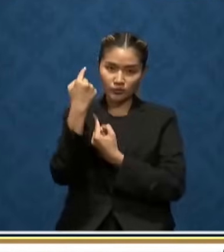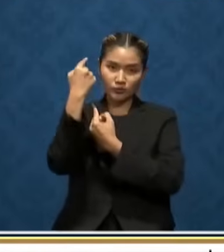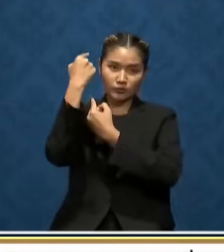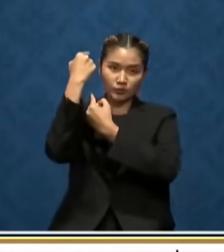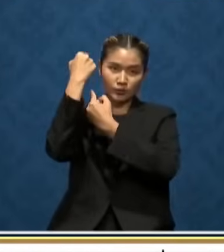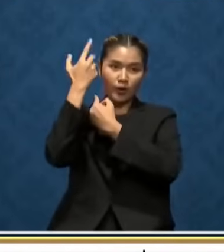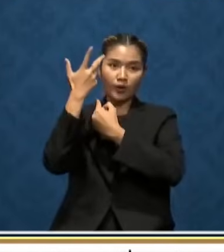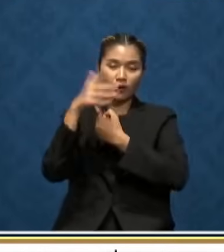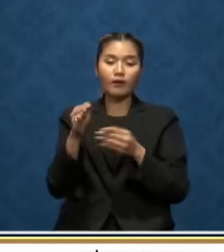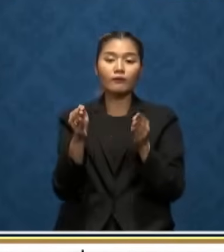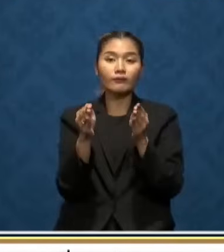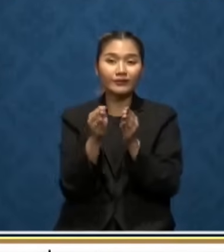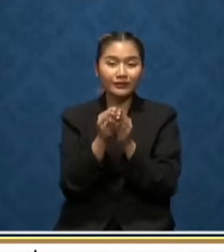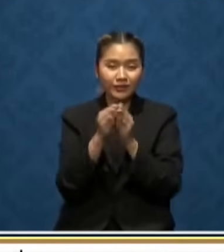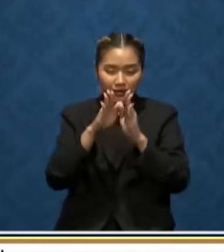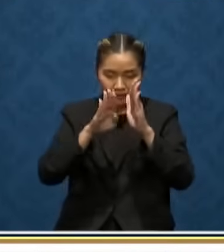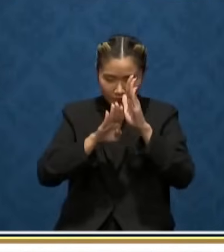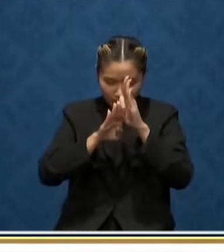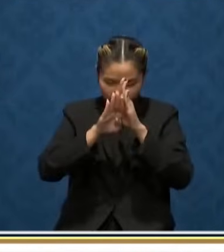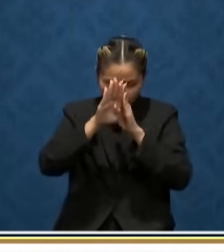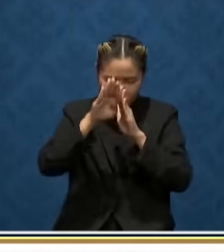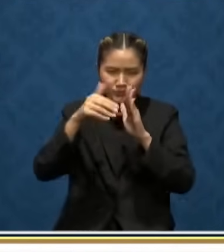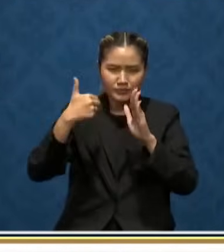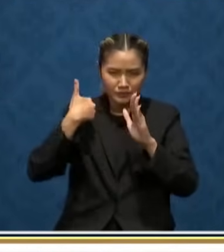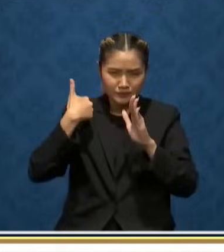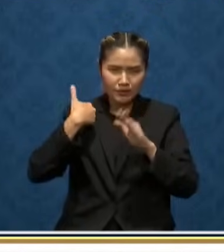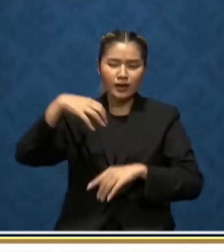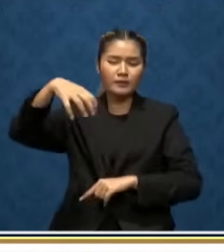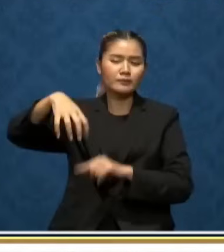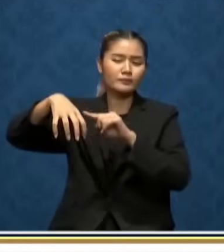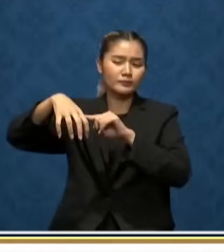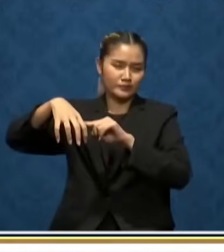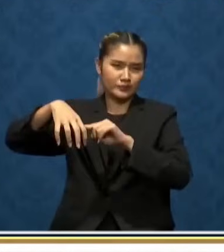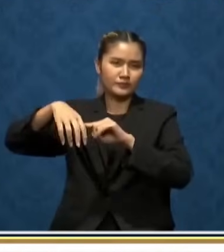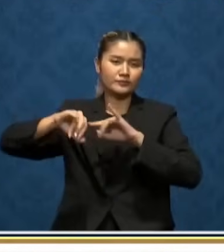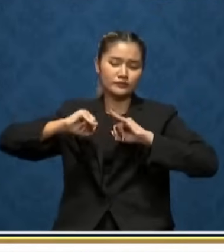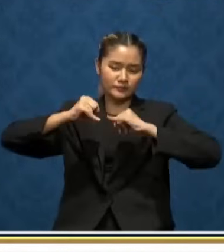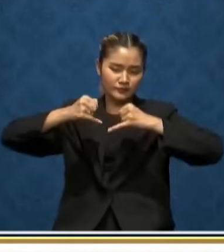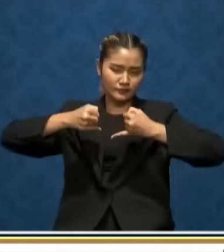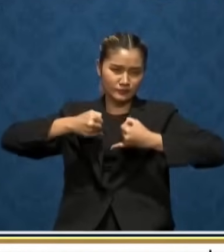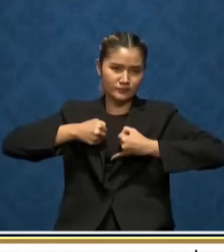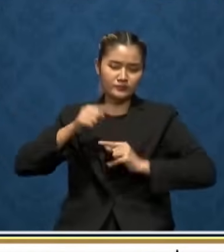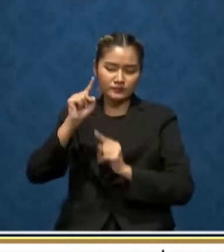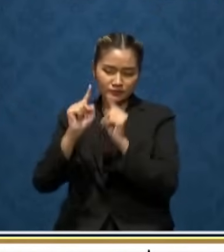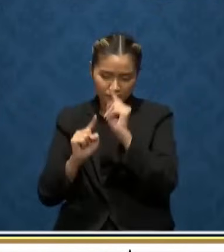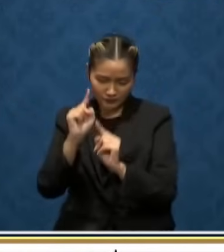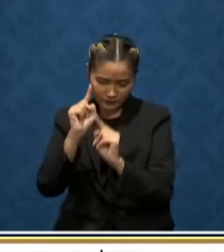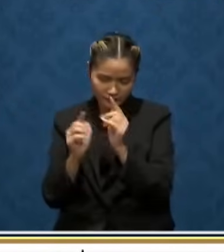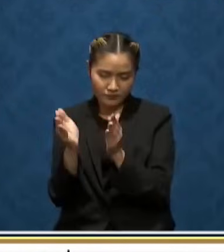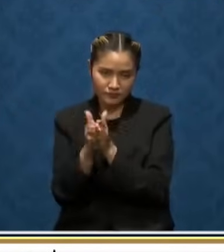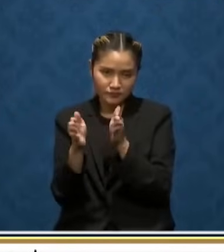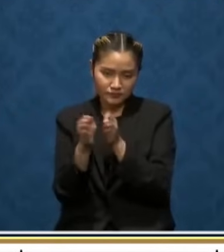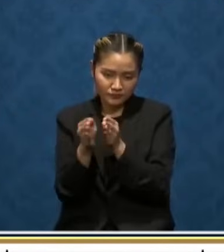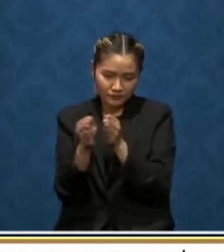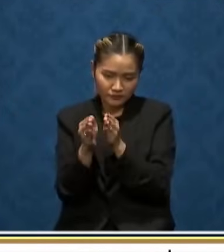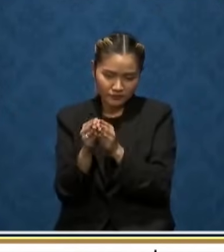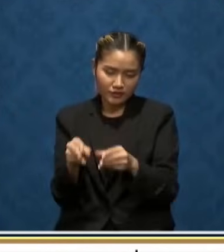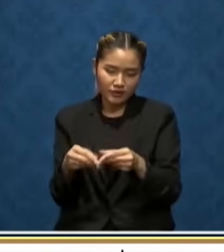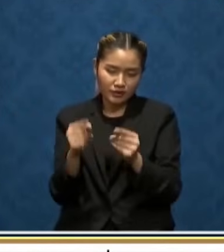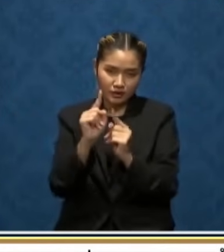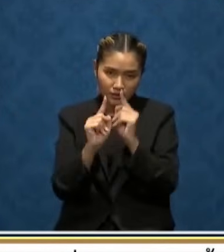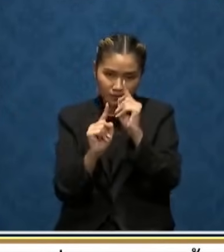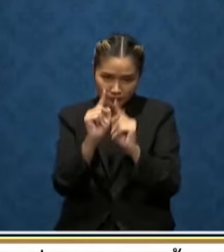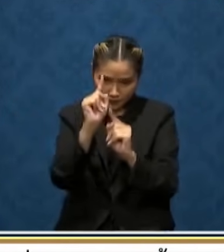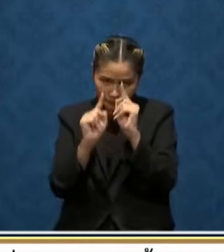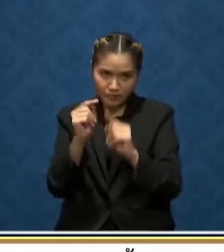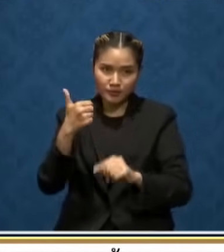ผมไม่อยากจะเอ่ยนามนะครับมันมีหน่วยงานเอกชนที่เขาวัดเรตติ้งเขาเอากล่องไปติดตาม